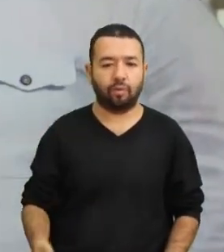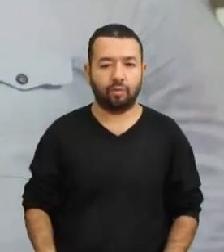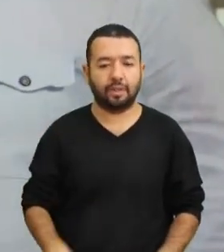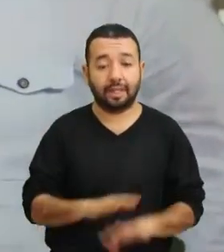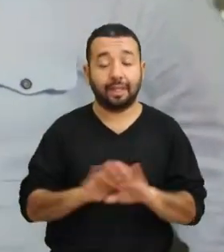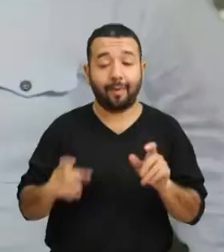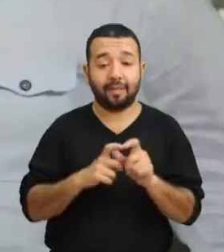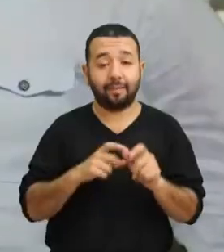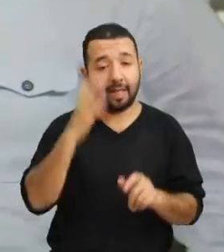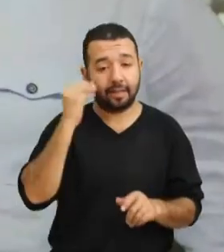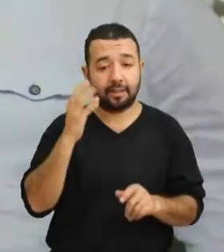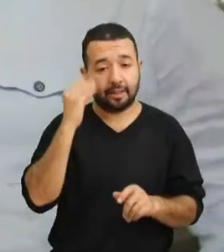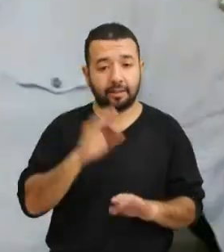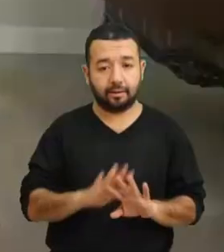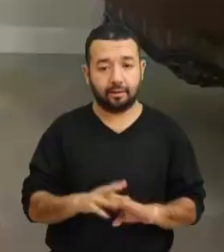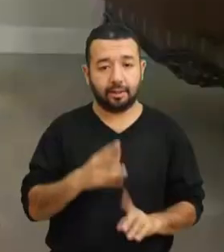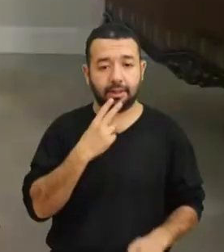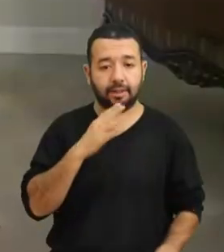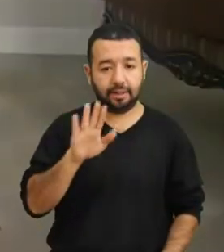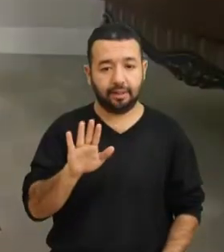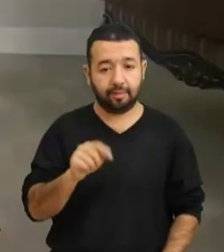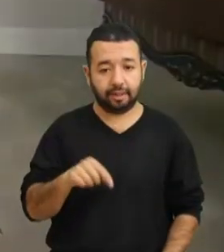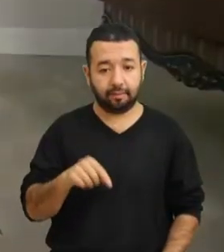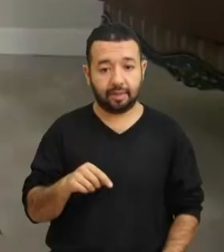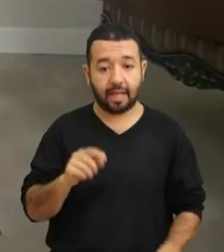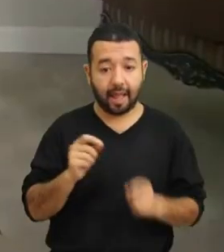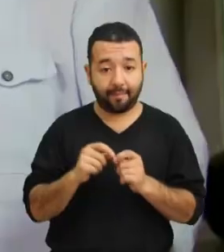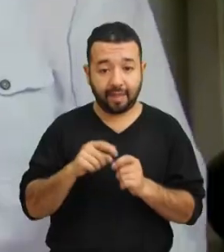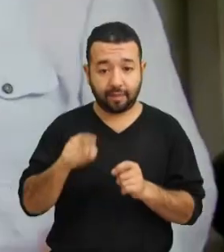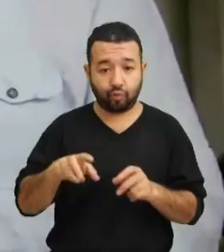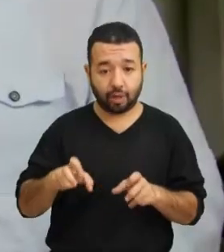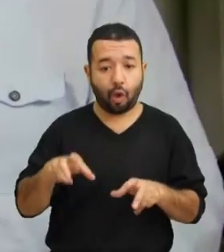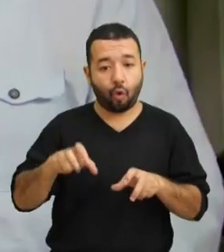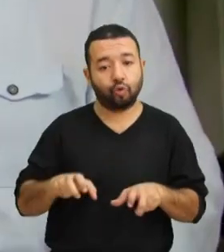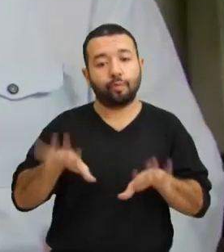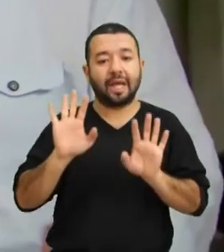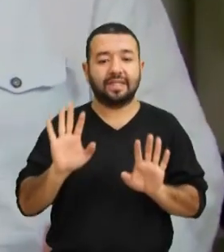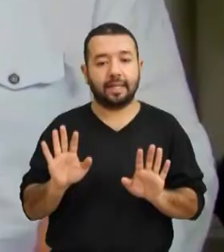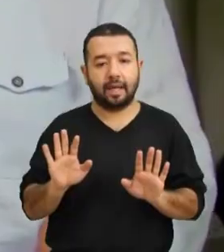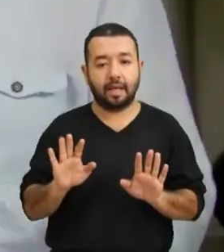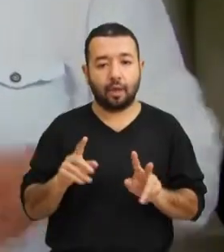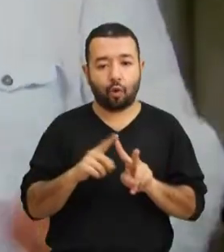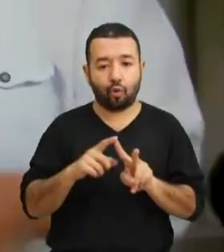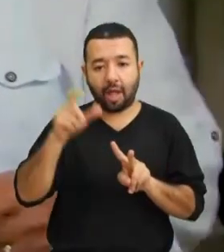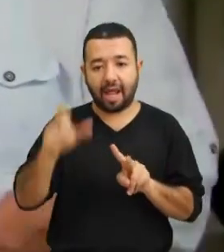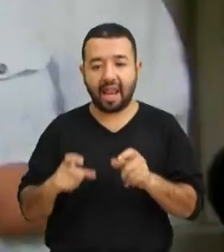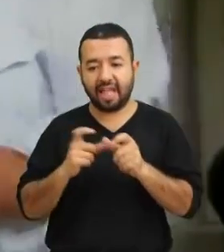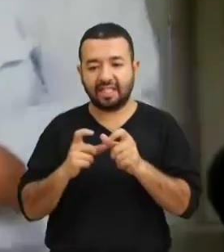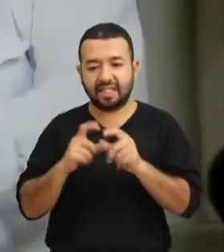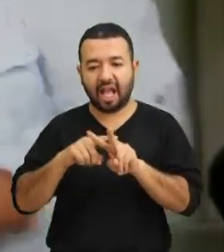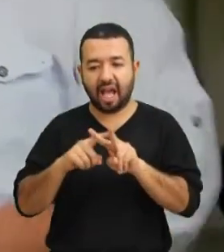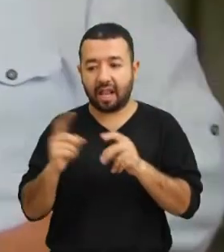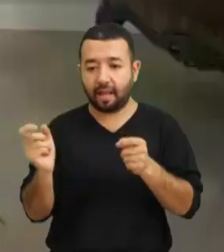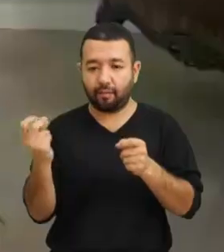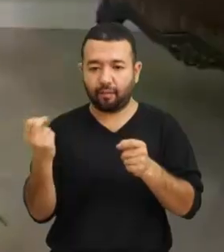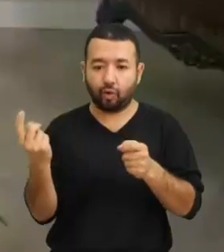%16,666666. Tamam Selvi, tamam anladım, anladım. Kızım şimdi eğer Biricik bu sandalyeye oturmazsa, yani Nurhan'ın sakarlığı ona geçmemiş